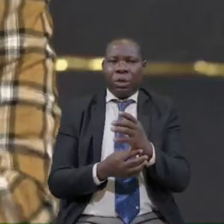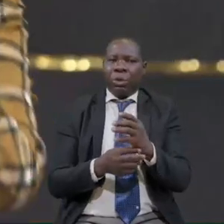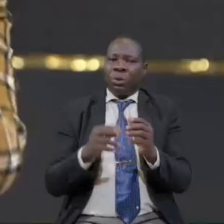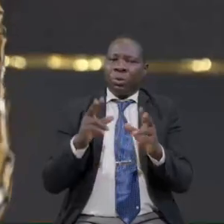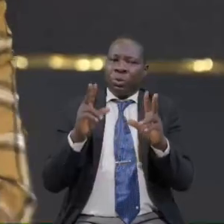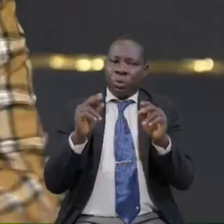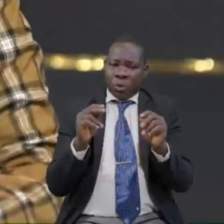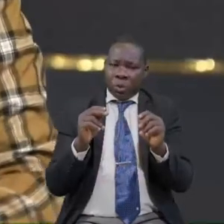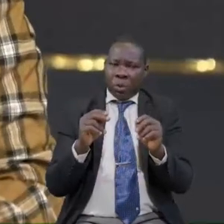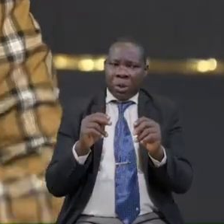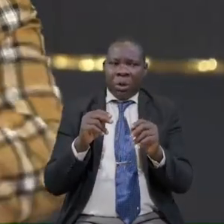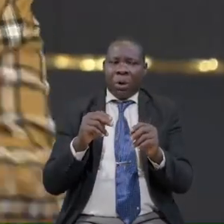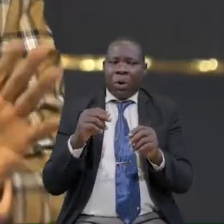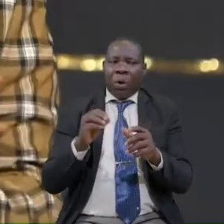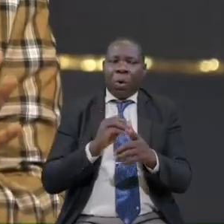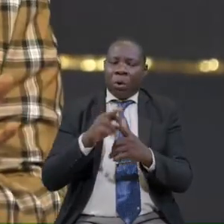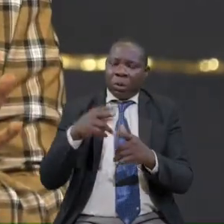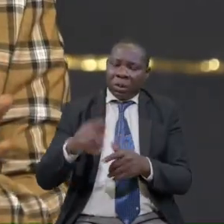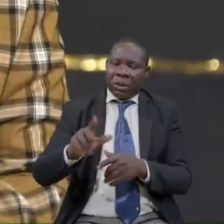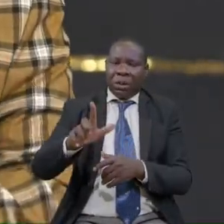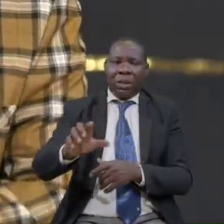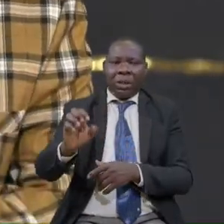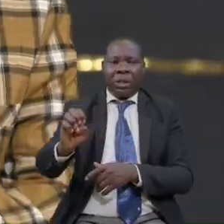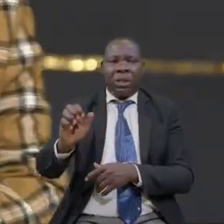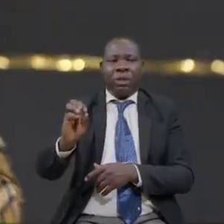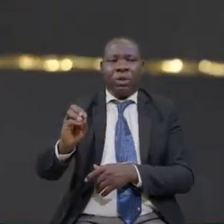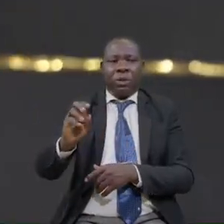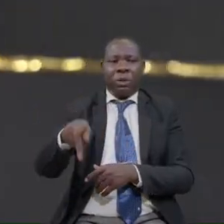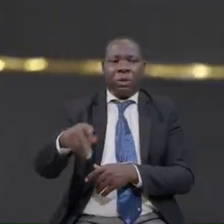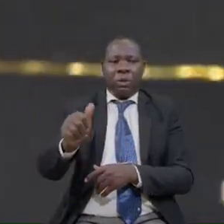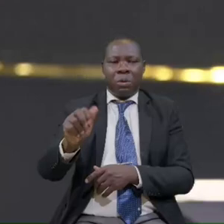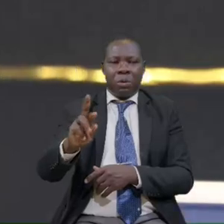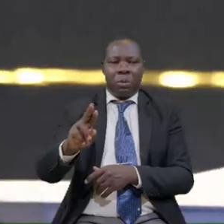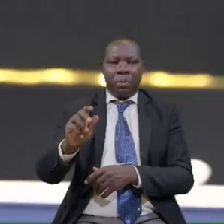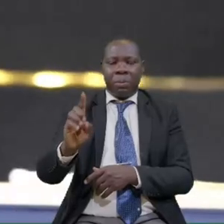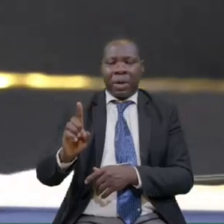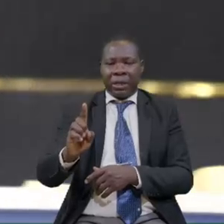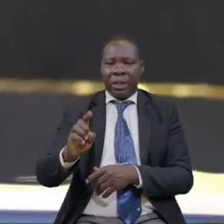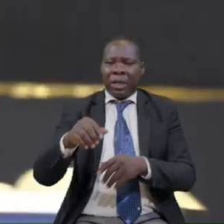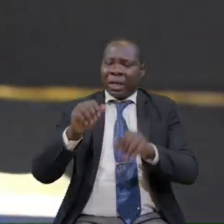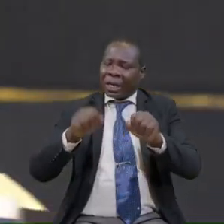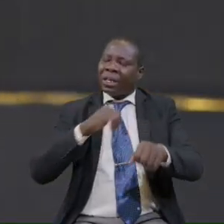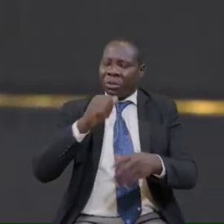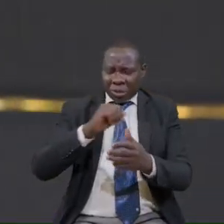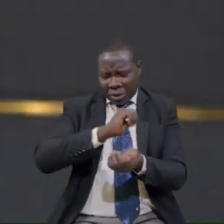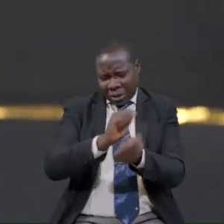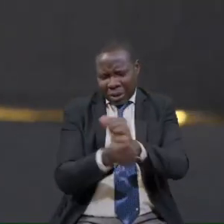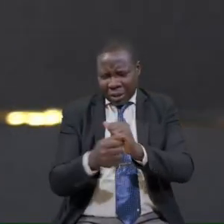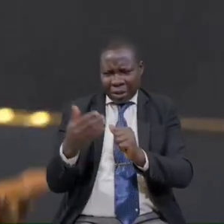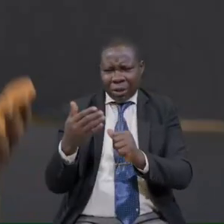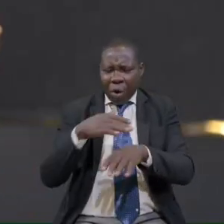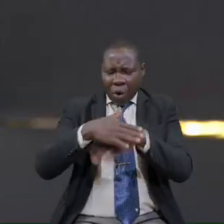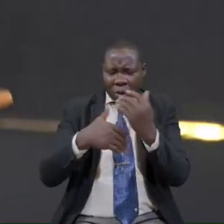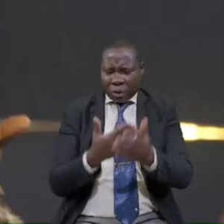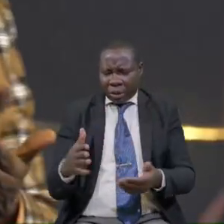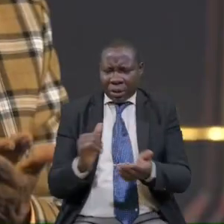Jérémie 13, 23 qui dit ici que un Éthiopien peut-il changer sa peau?